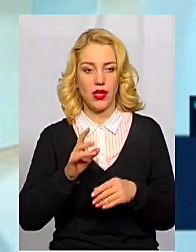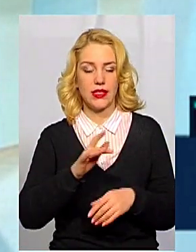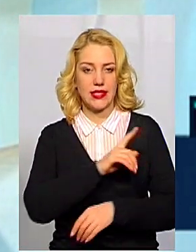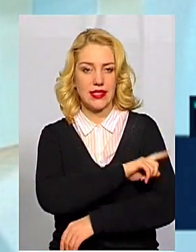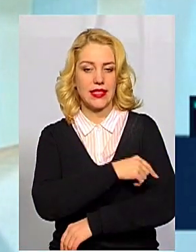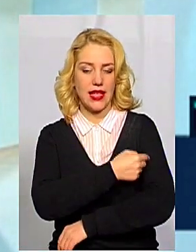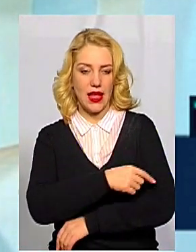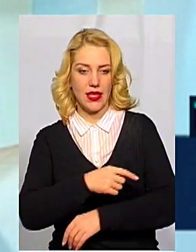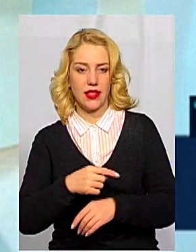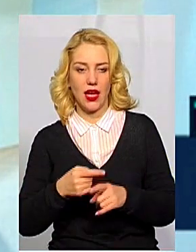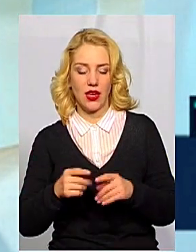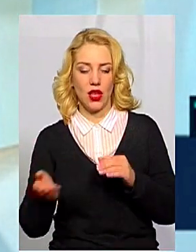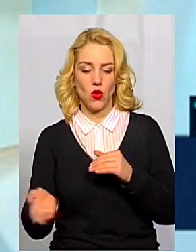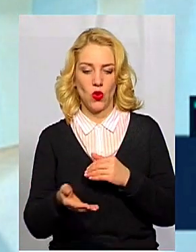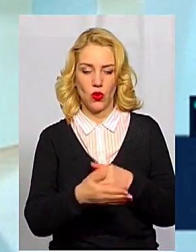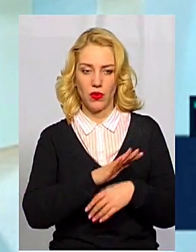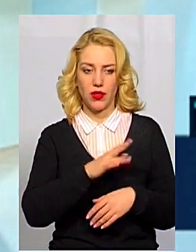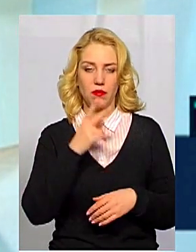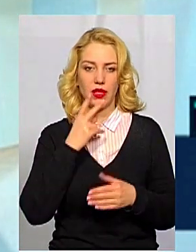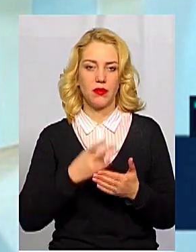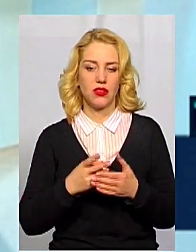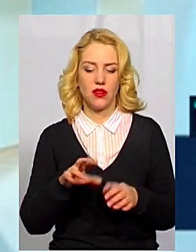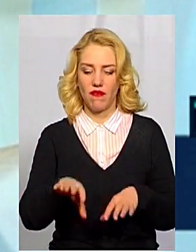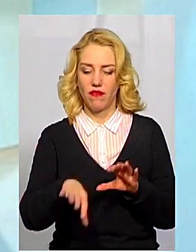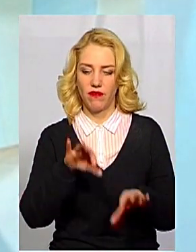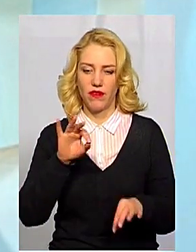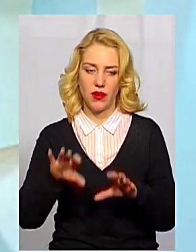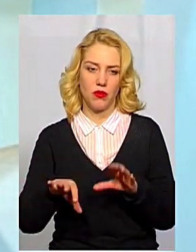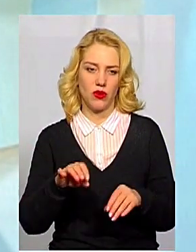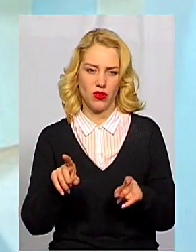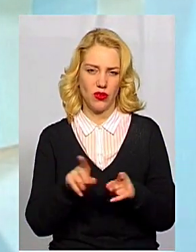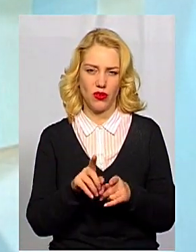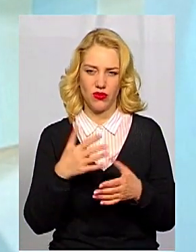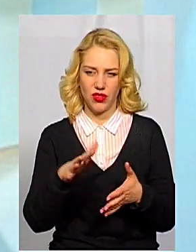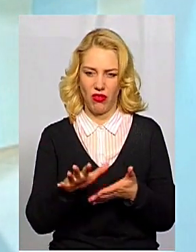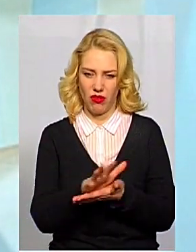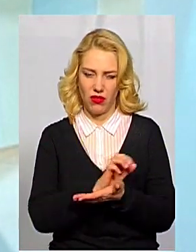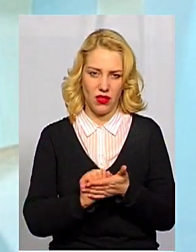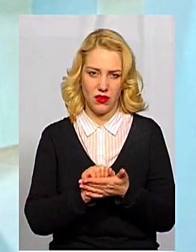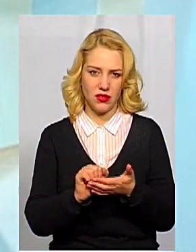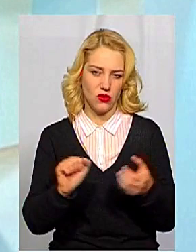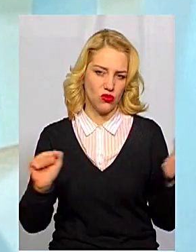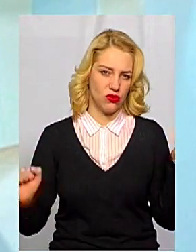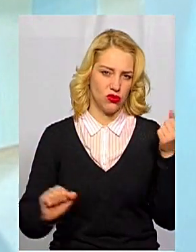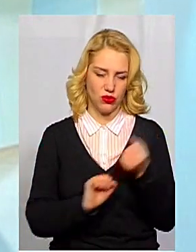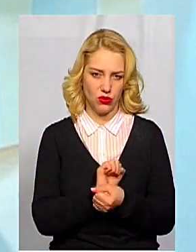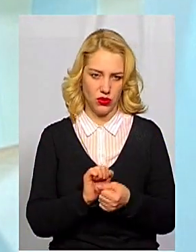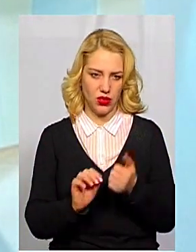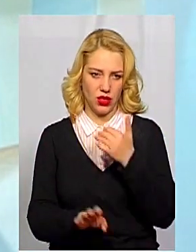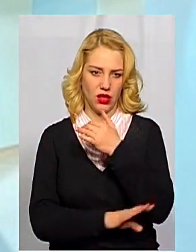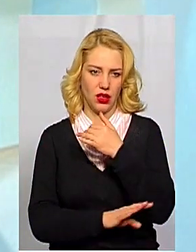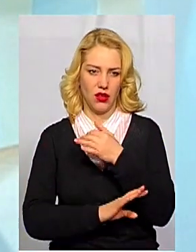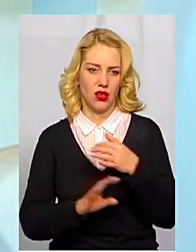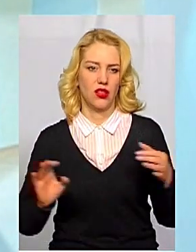При здійсненні санітарної рубки не передбачено виборка якогось хламу вже такого, по суті, засохлого, який